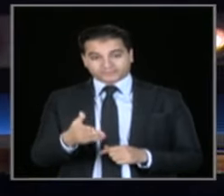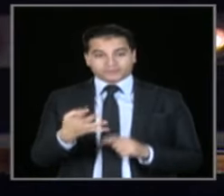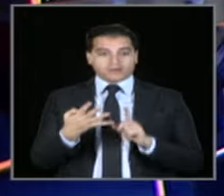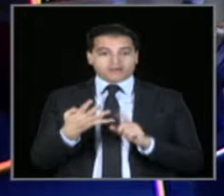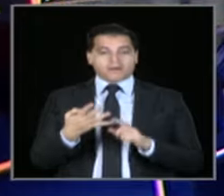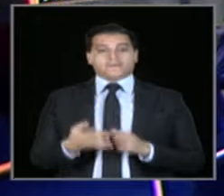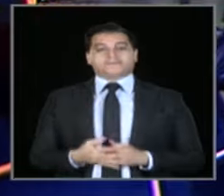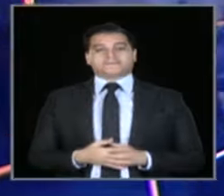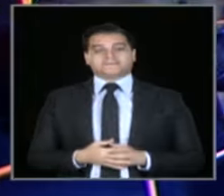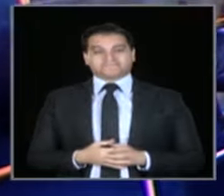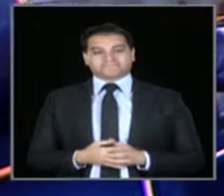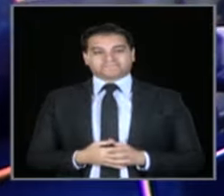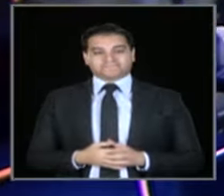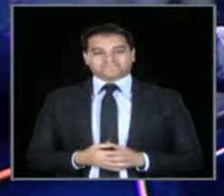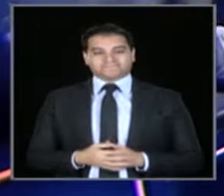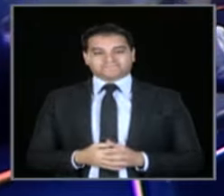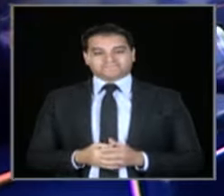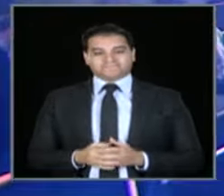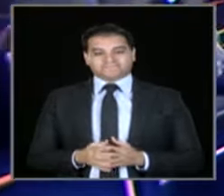الرابع،